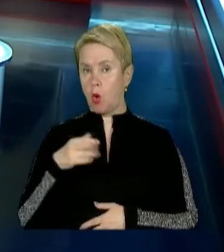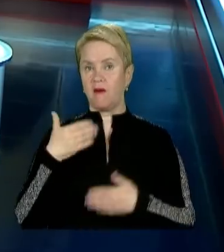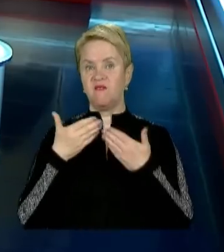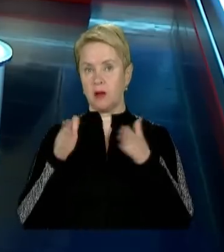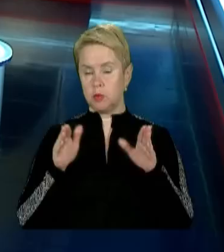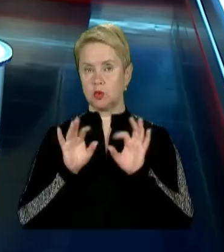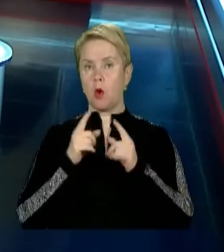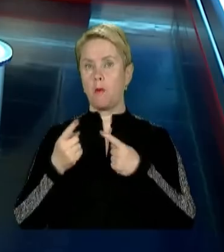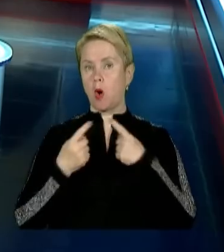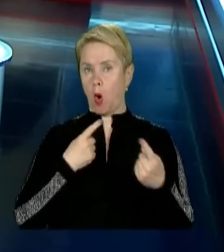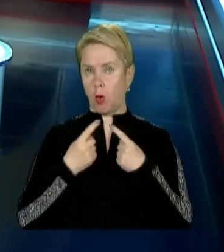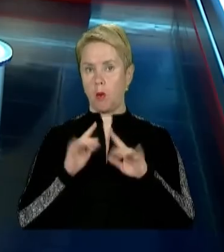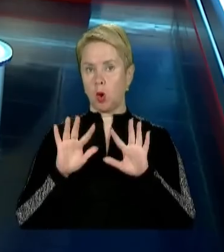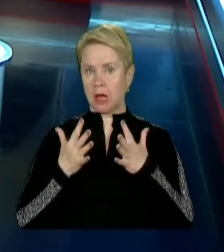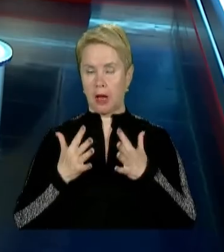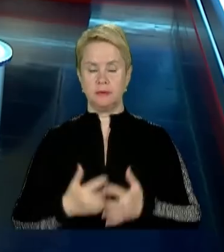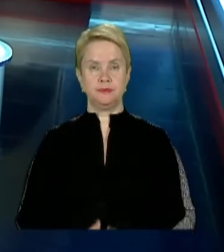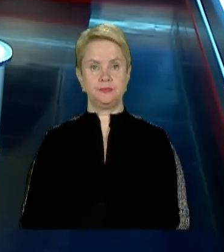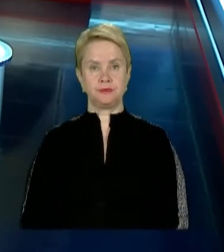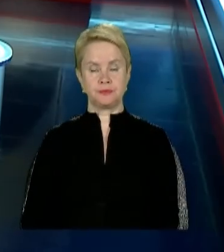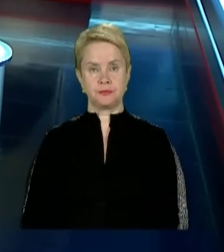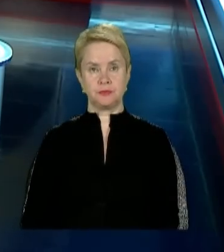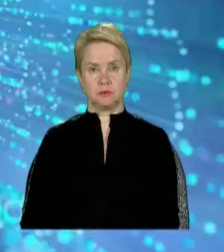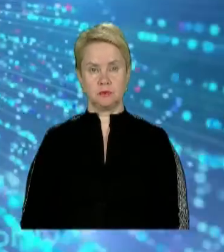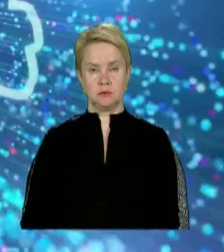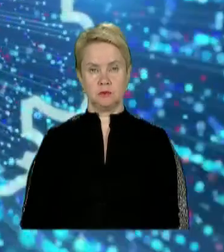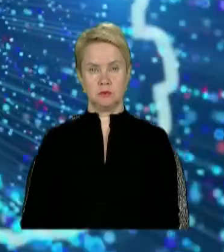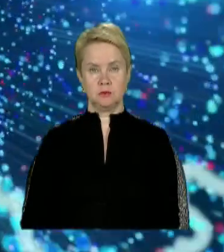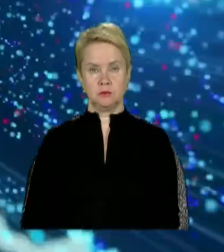у випуску говоритимемо про таке.